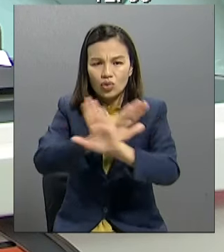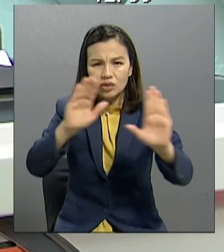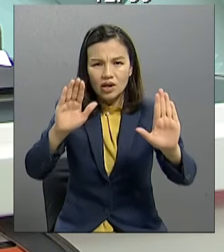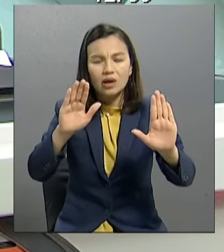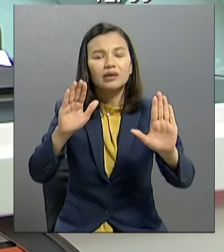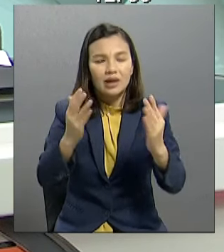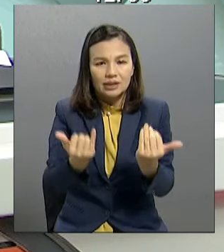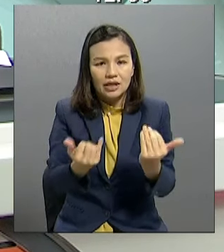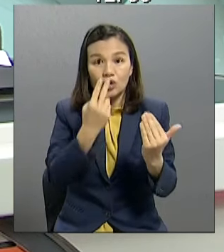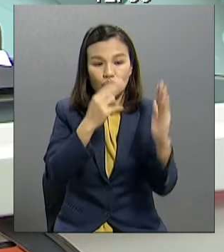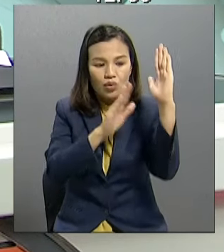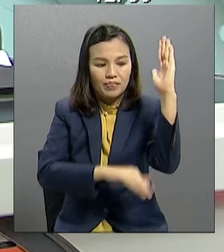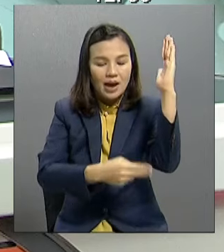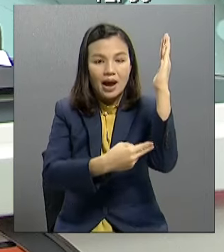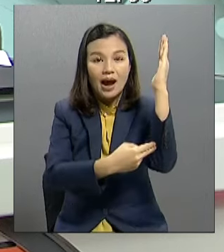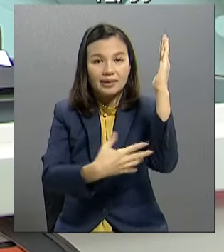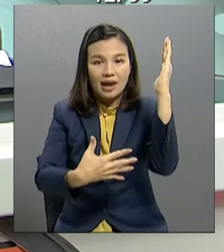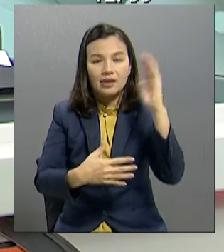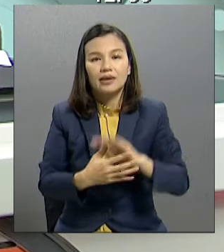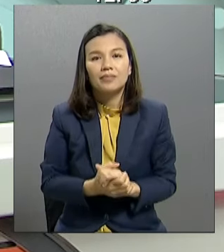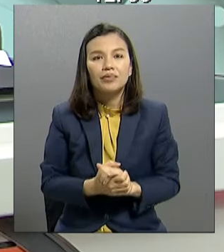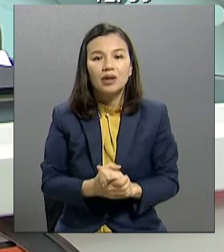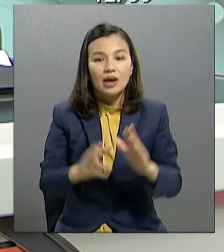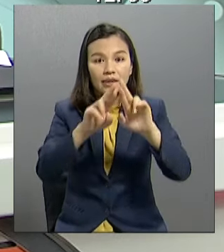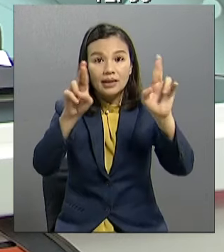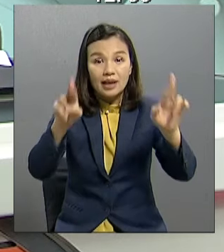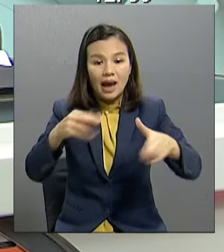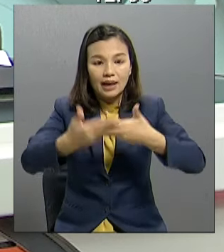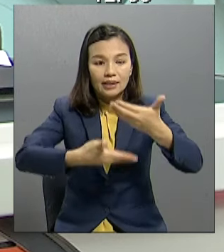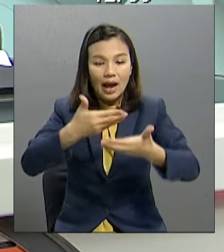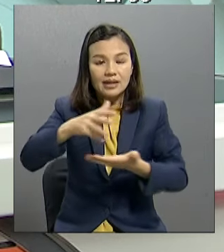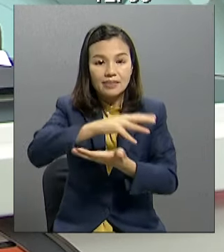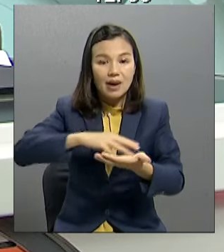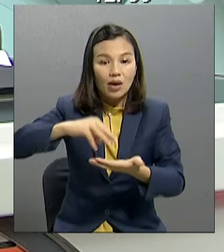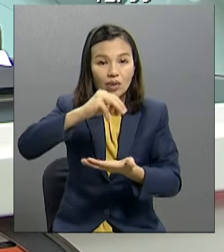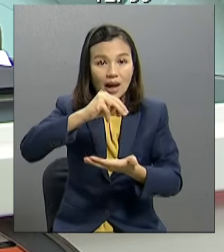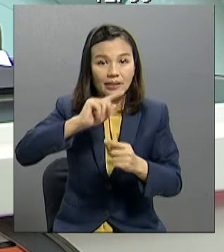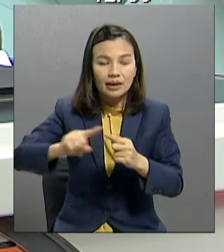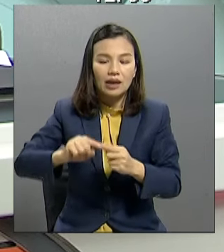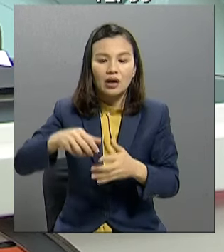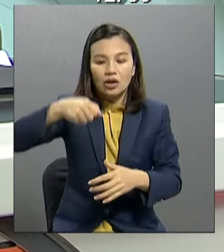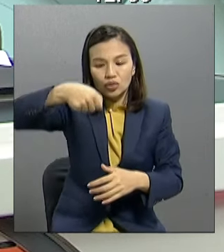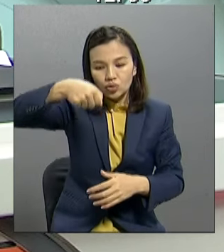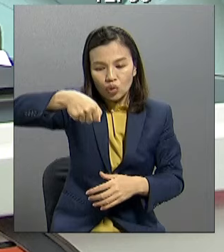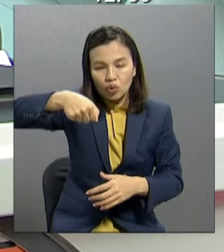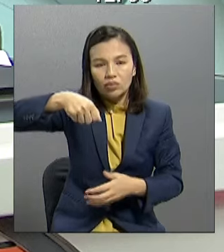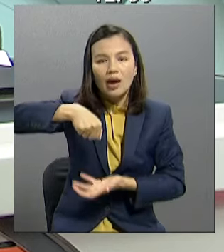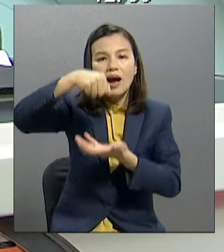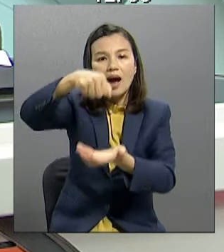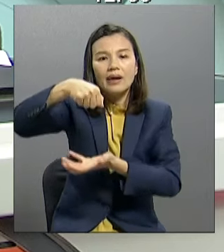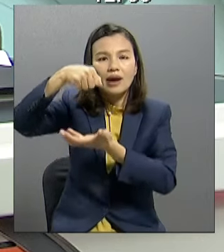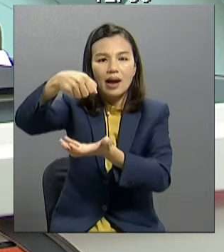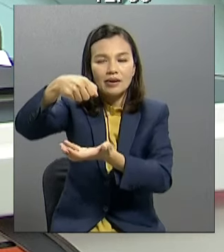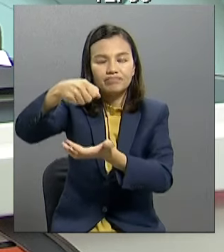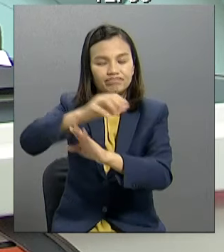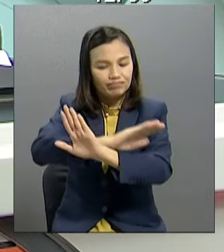าเขตหาดใหญ่ค่ะที่เริ่มให้ผู้ประกอบการร้านค้าจำหน่ายอาหารในมหาวิทยาลัยงดจ่ายถุงพลาสติกให้แก่นักศึกษาและก็ลูกค้า